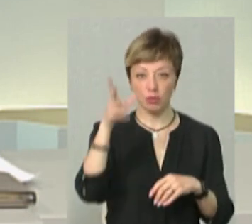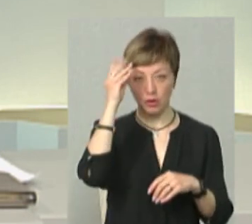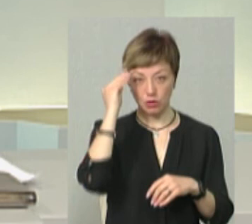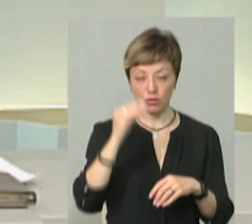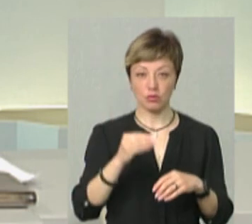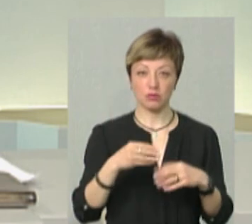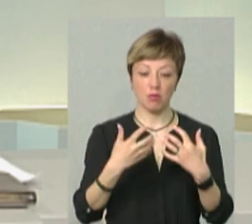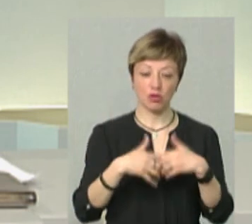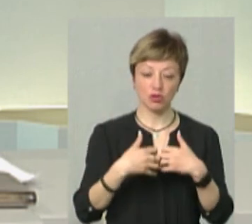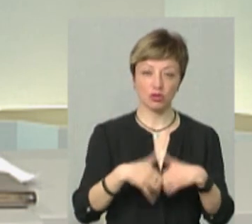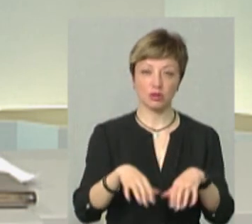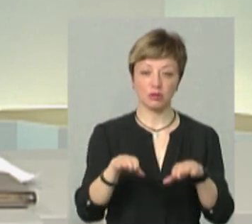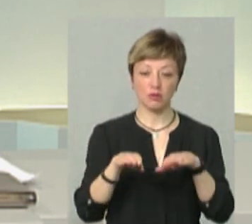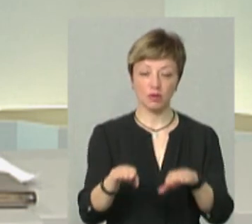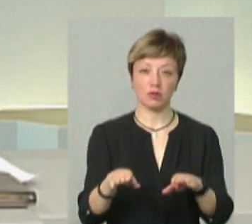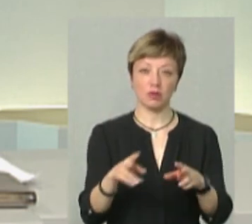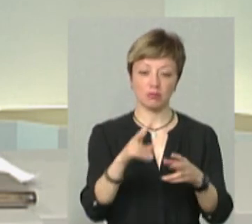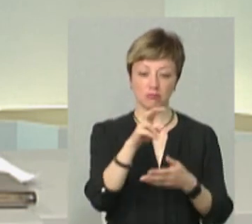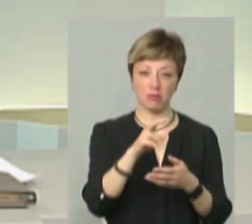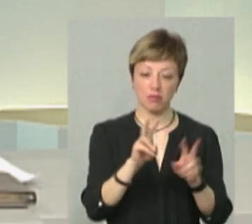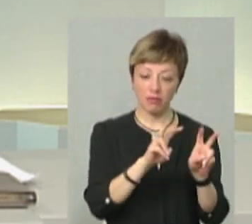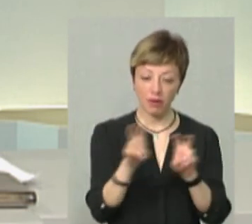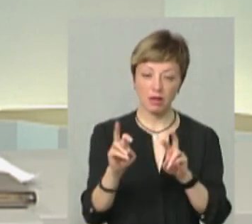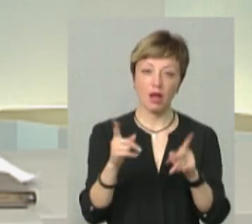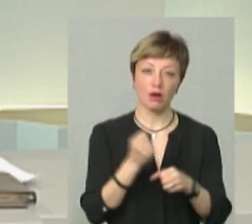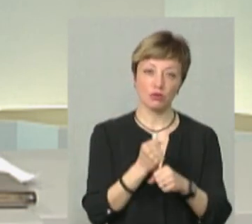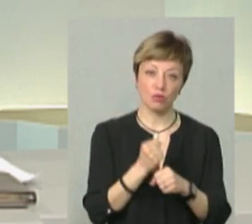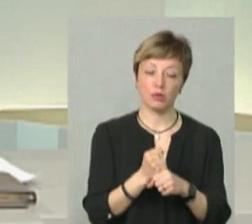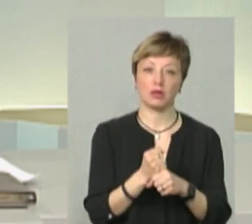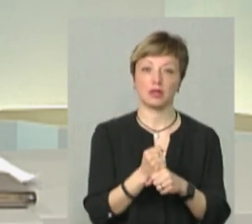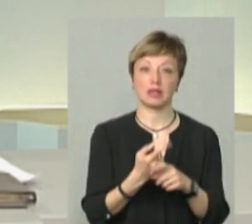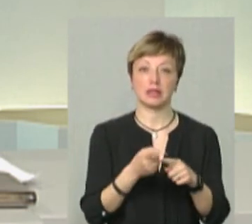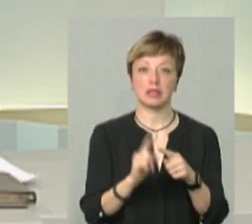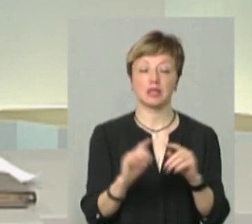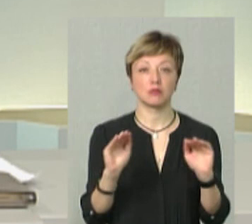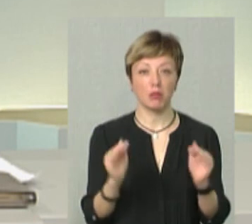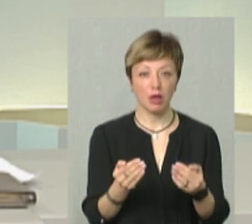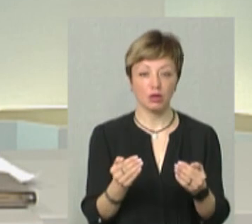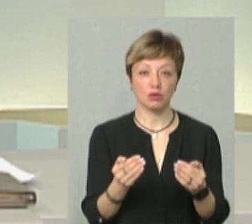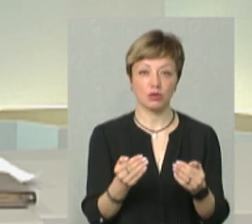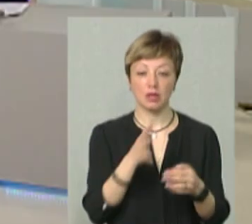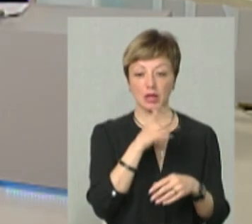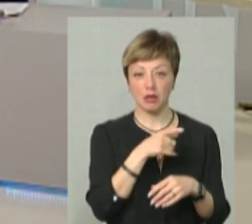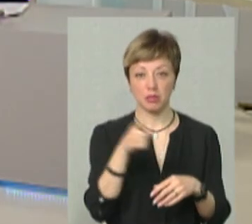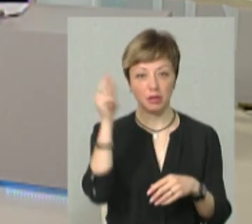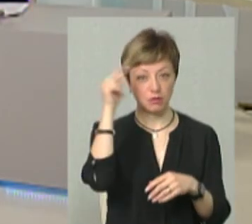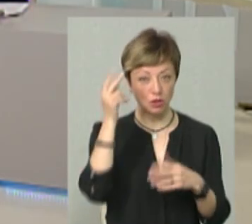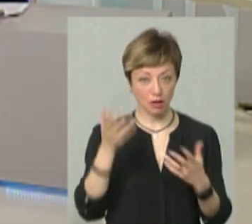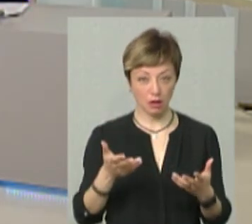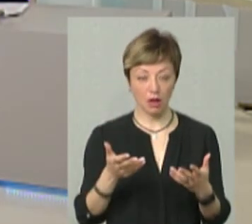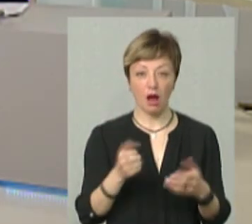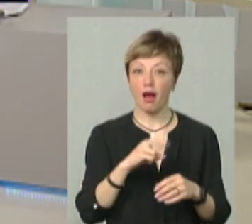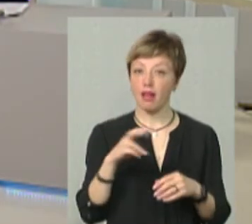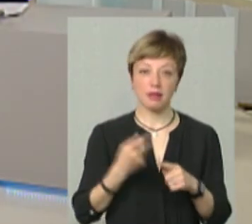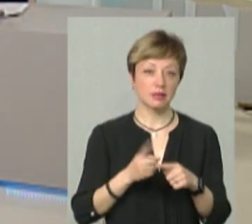опановують машинку, опановують певні види швів, як це зробити, і це зменшує термін навчання.